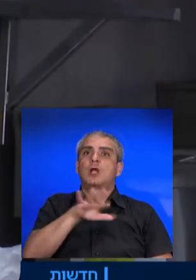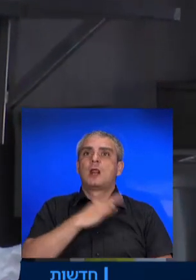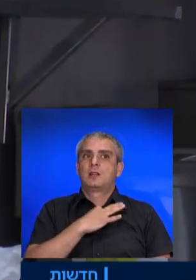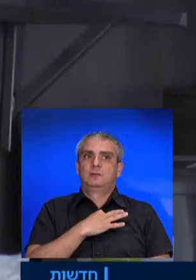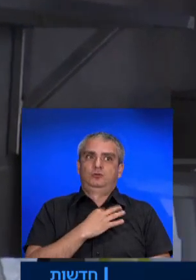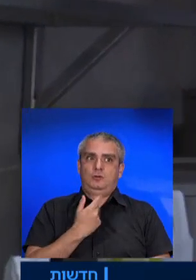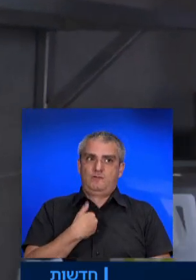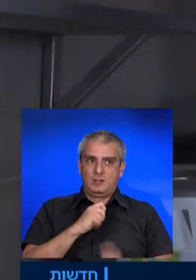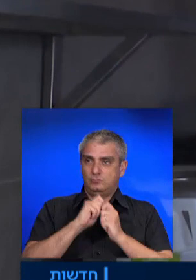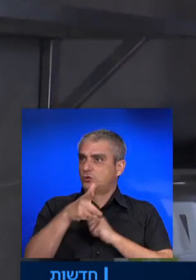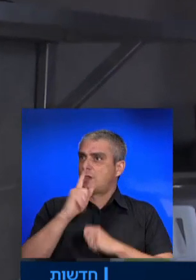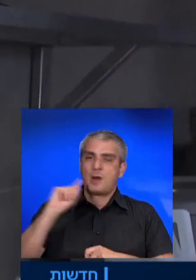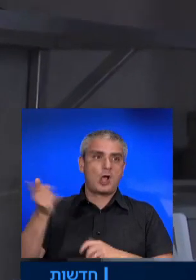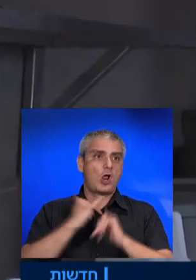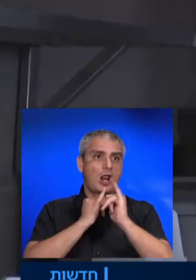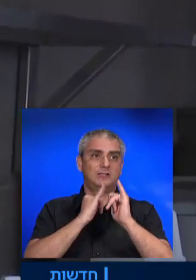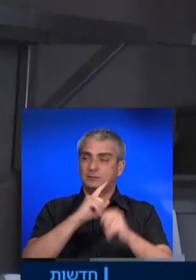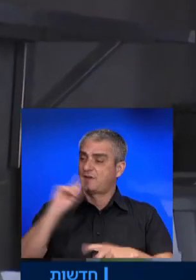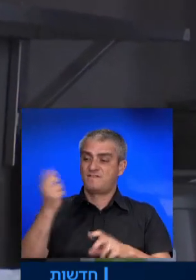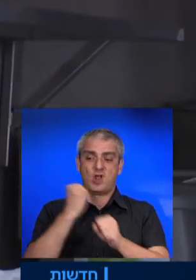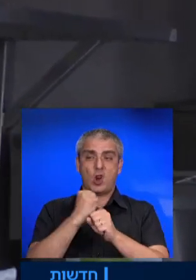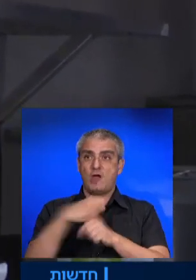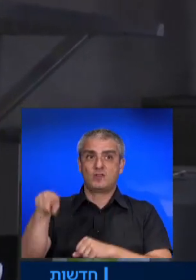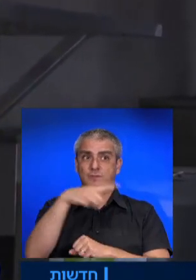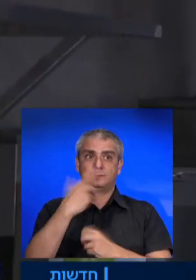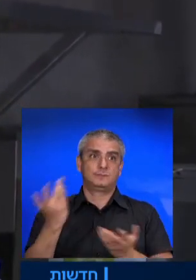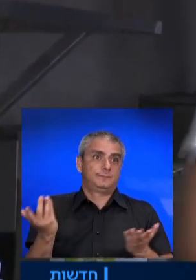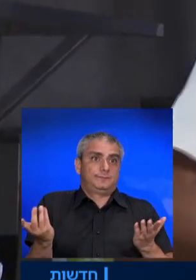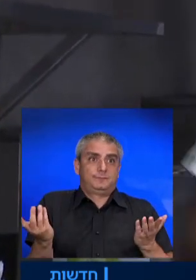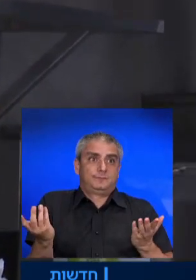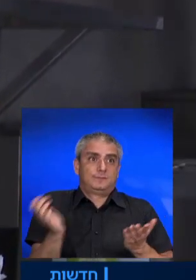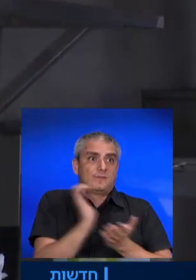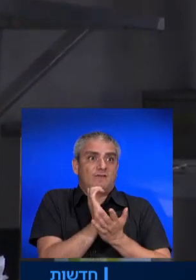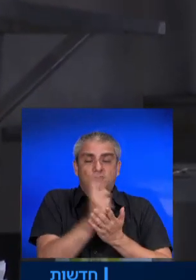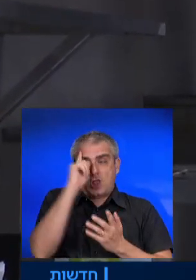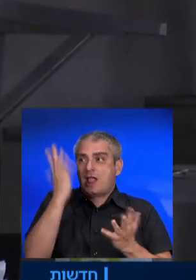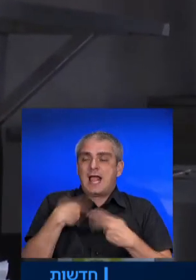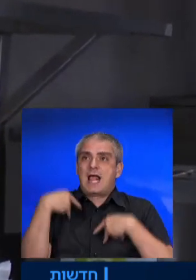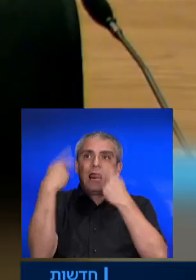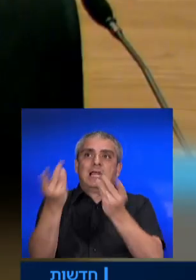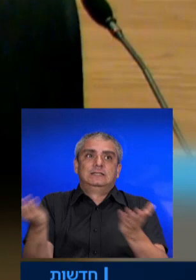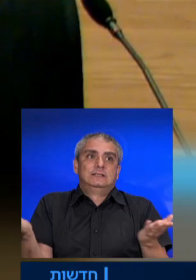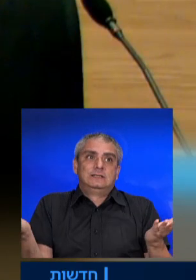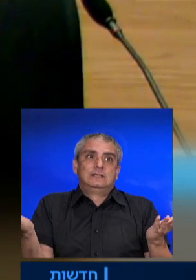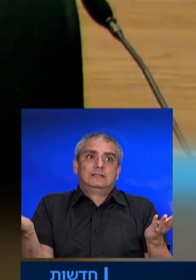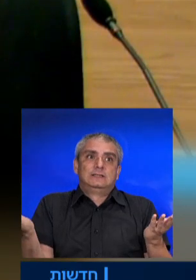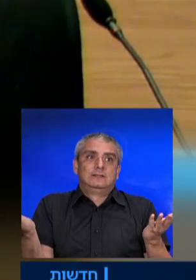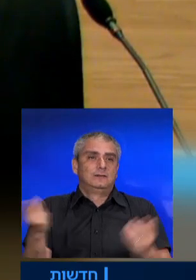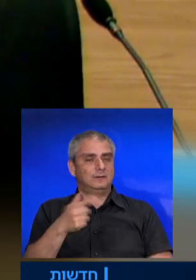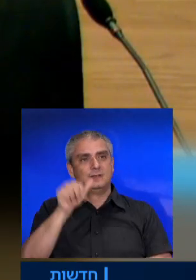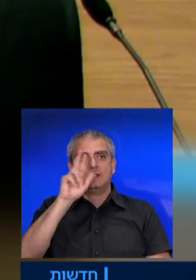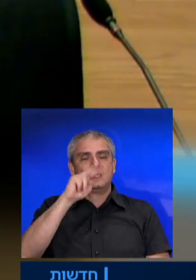ושאני משלם לכל הספקים ולכל העובדים מהלוואות שאני לא יודע איך אני אחזיר, אירינה,